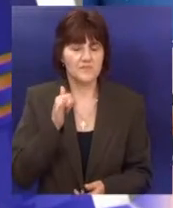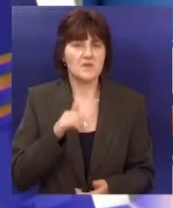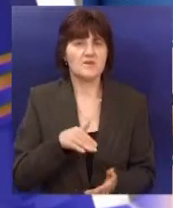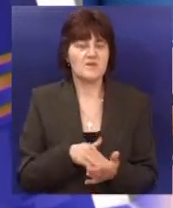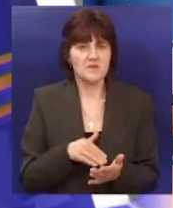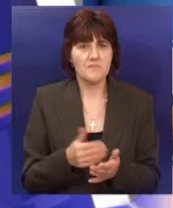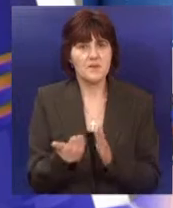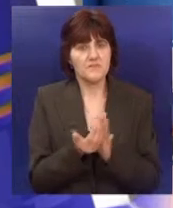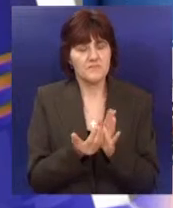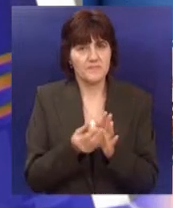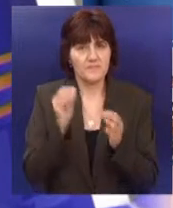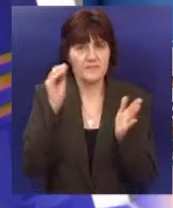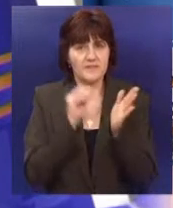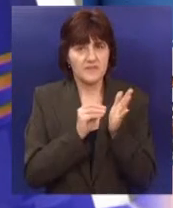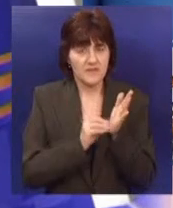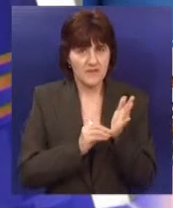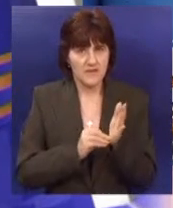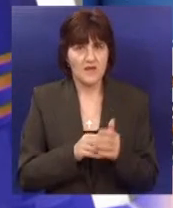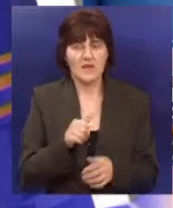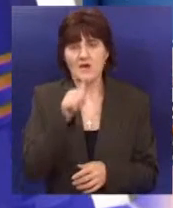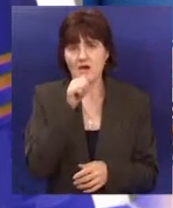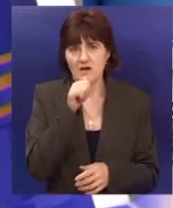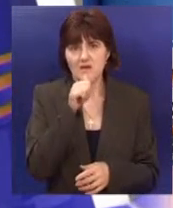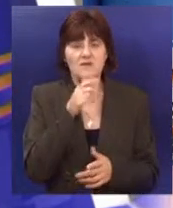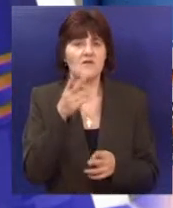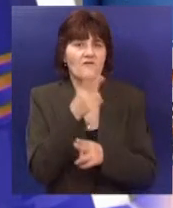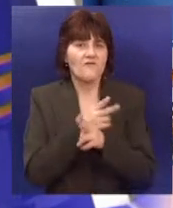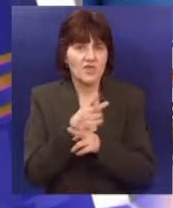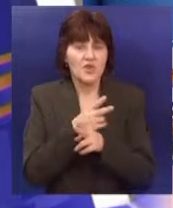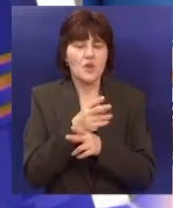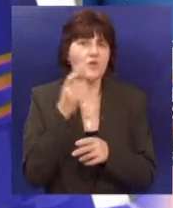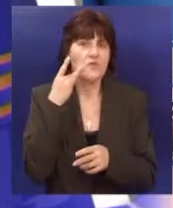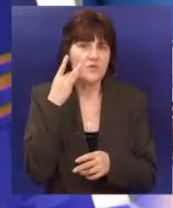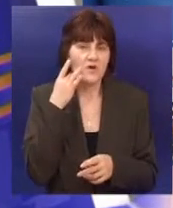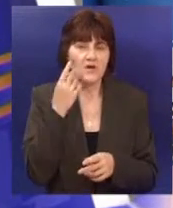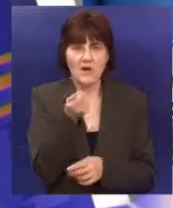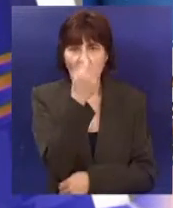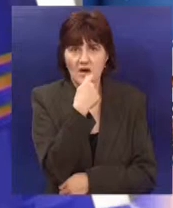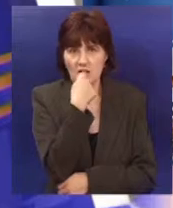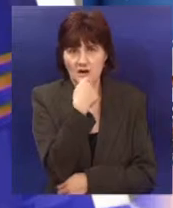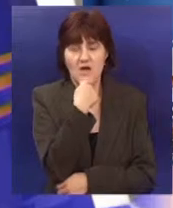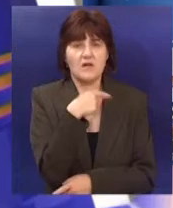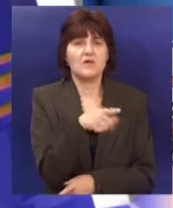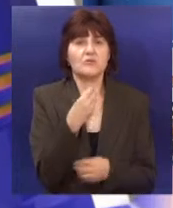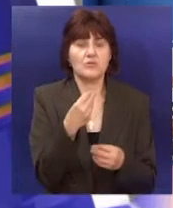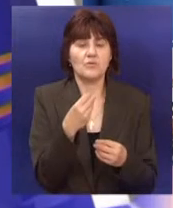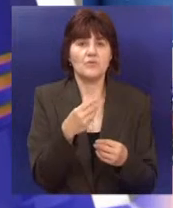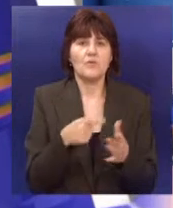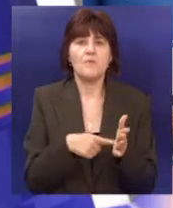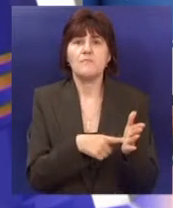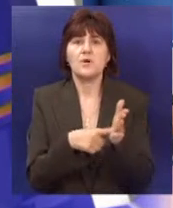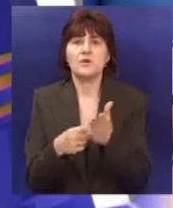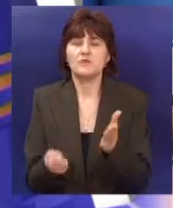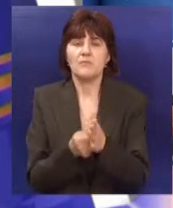se da ideja okupljanja proizvođača domaće hrane, vina i rakije u ovom trenutku zaista ideja koja